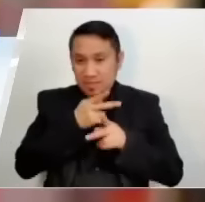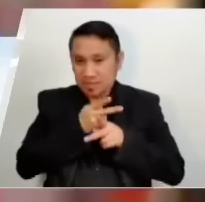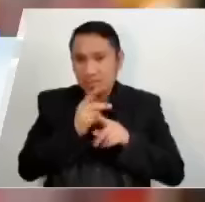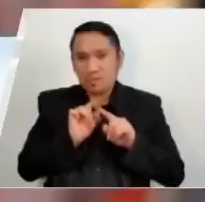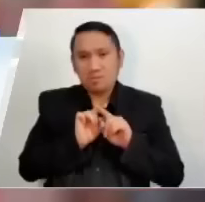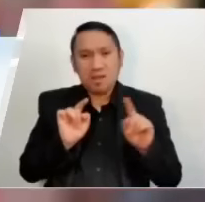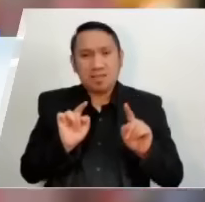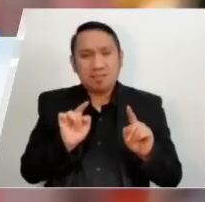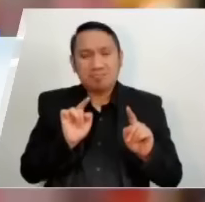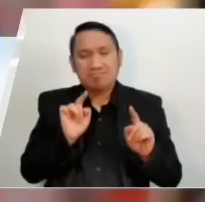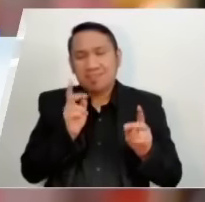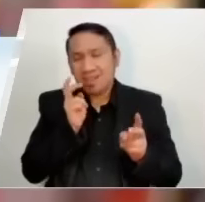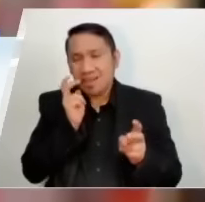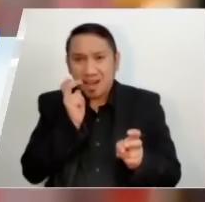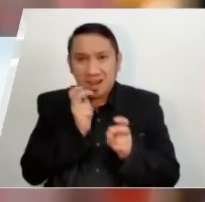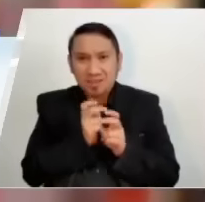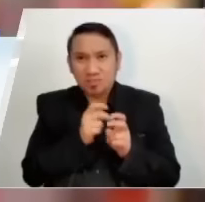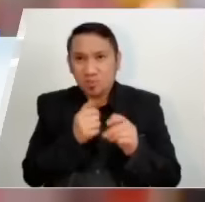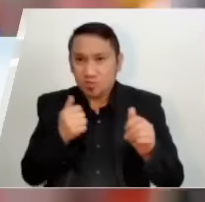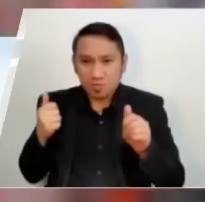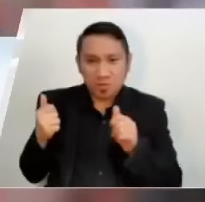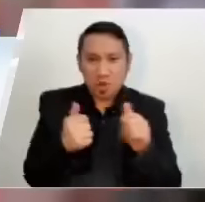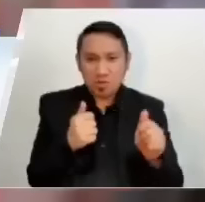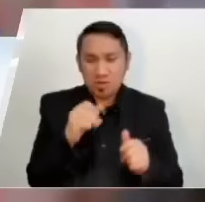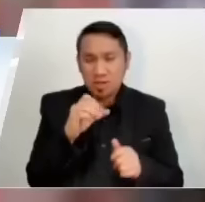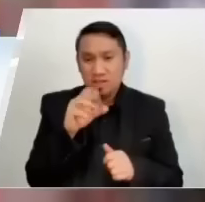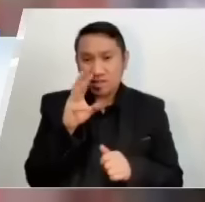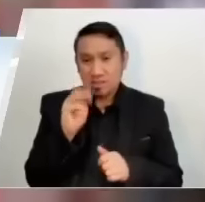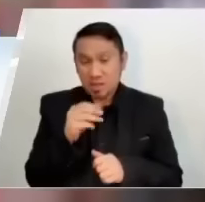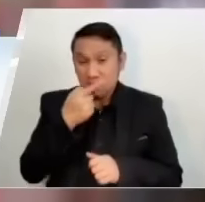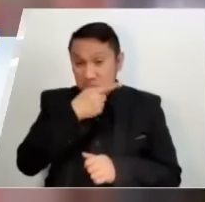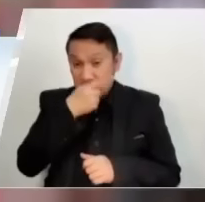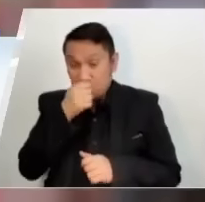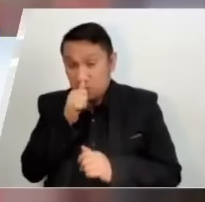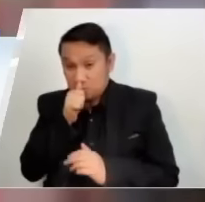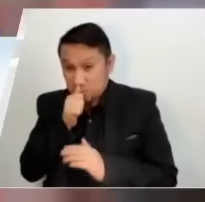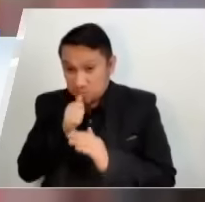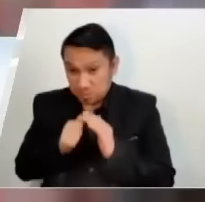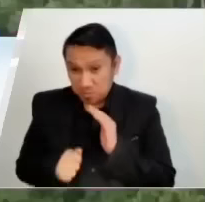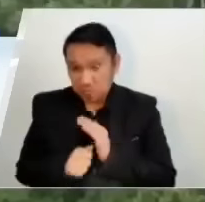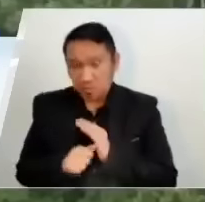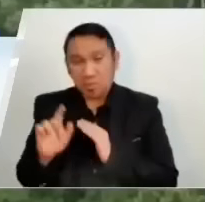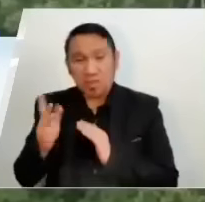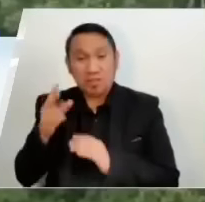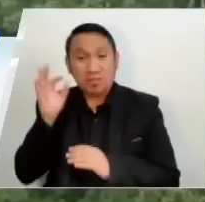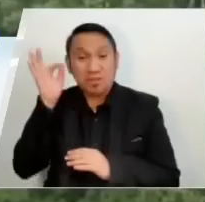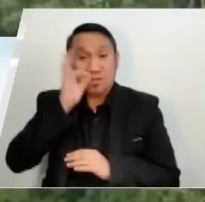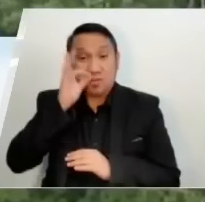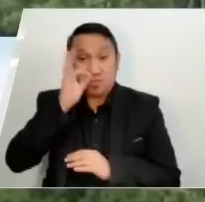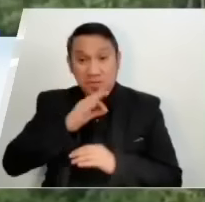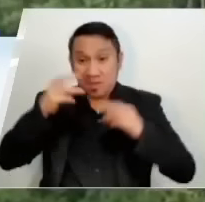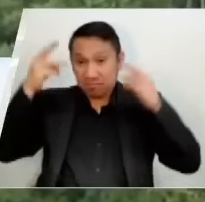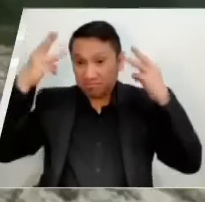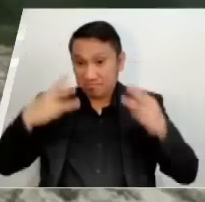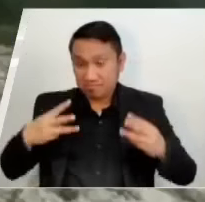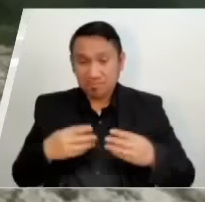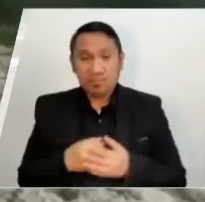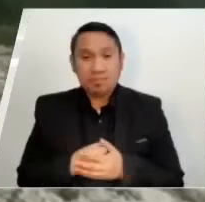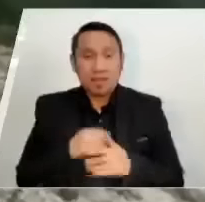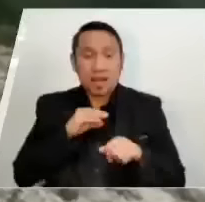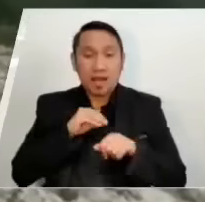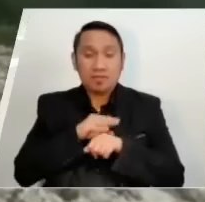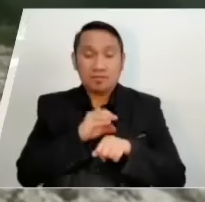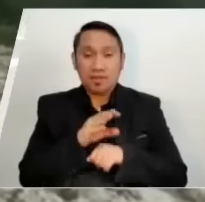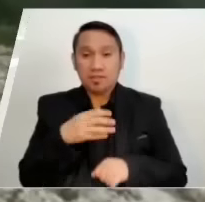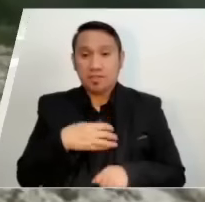daw habulin ng mga scammer na nagtatago sa likod ng mga peking social media account. Payo ng PNP,